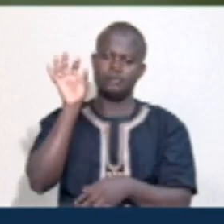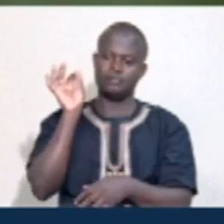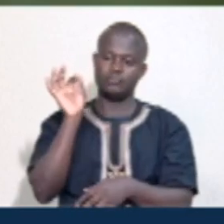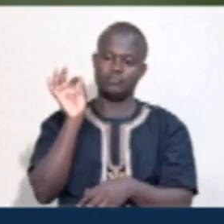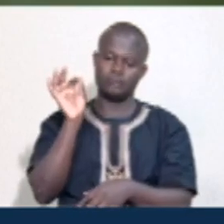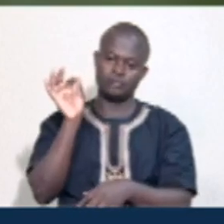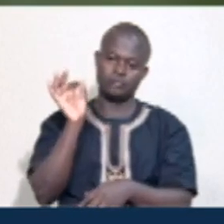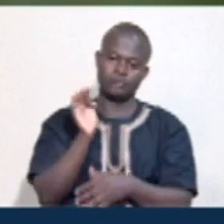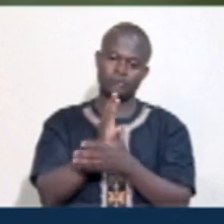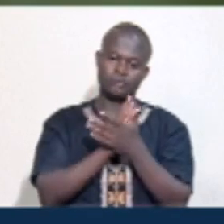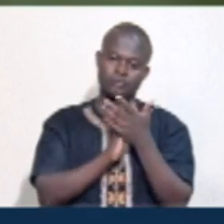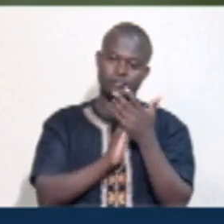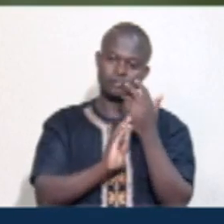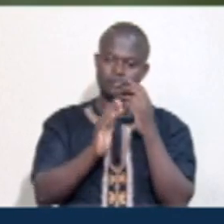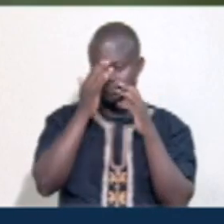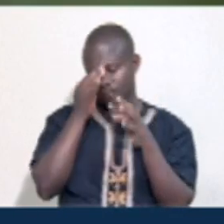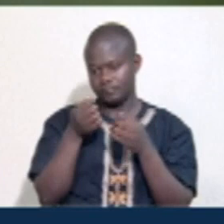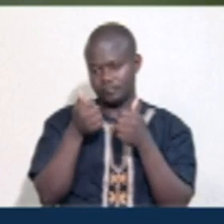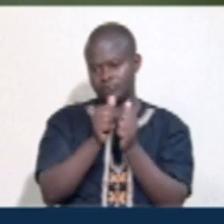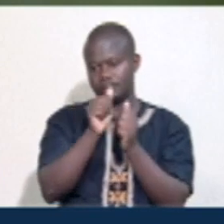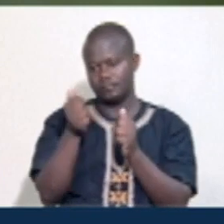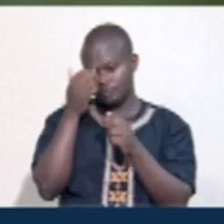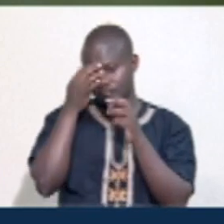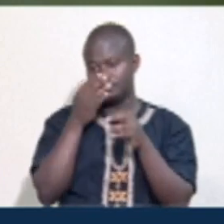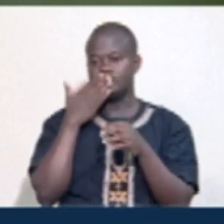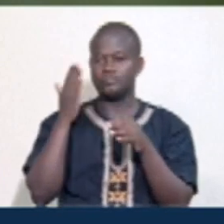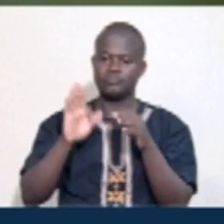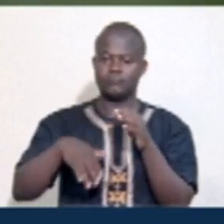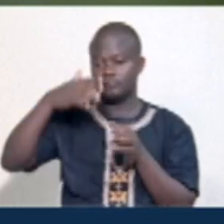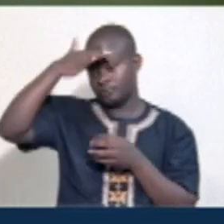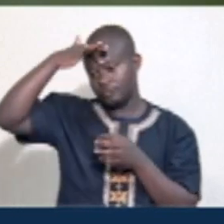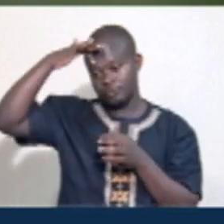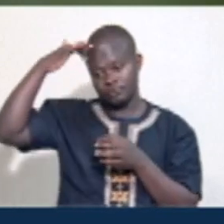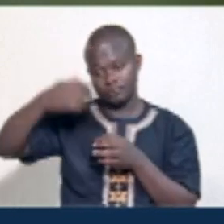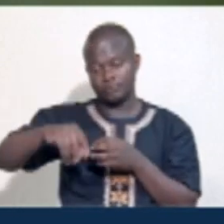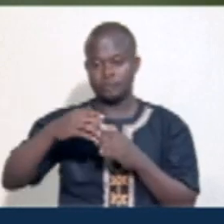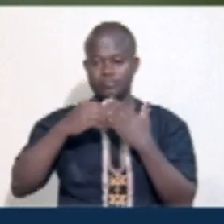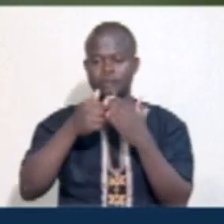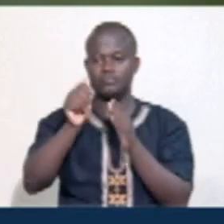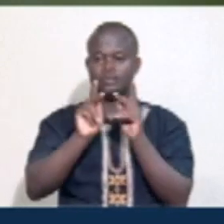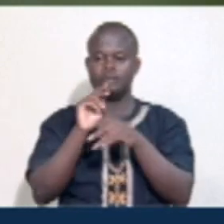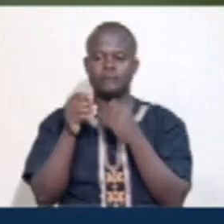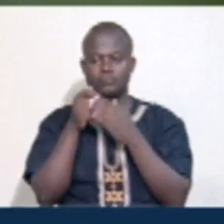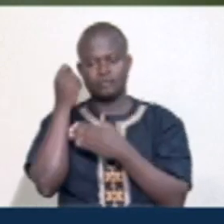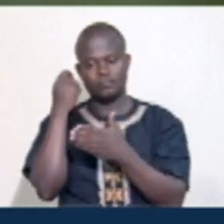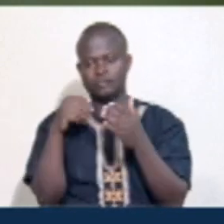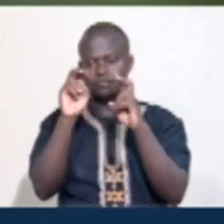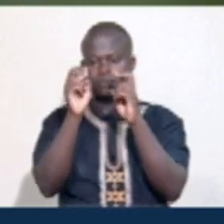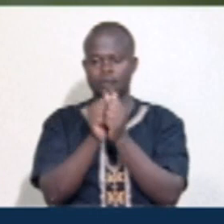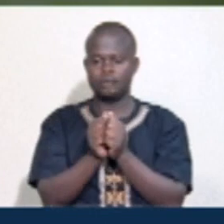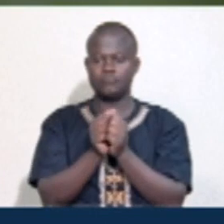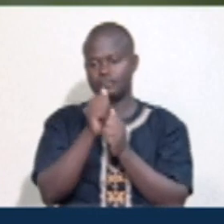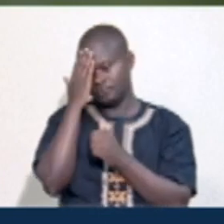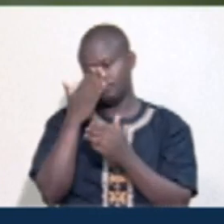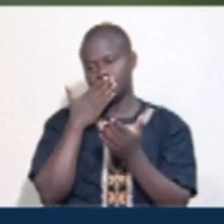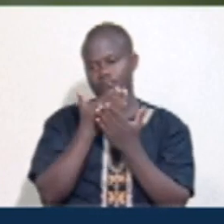ari bamwe bahitamo neza n'abandi bagahitamo nabi bikagora kuyobora abo bantu ubwo murumva ko itayobewe